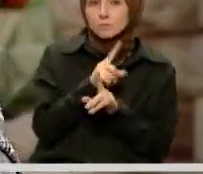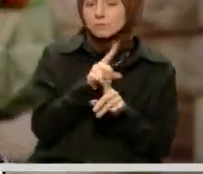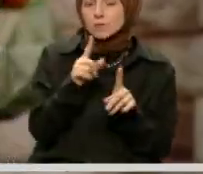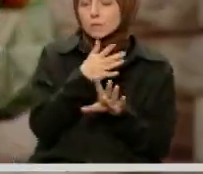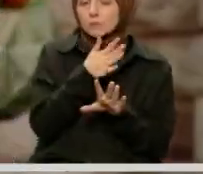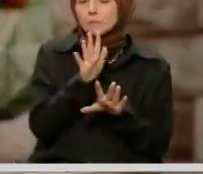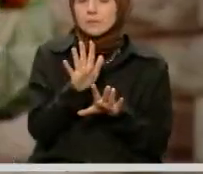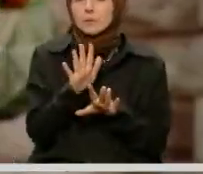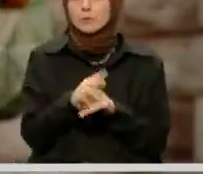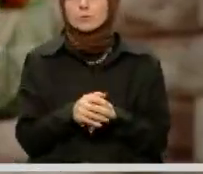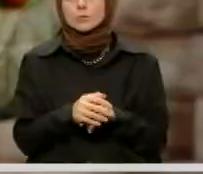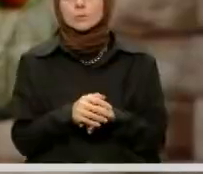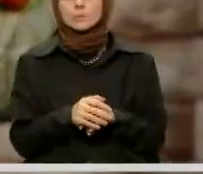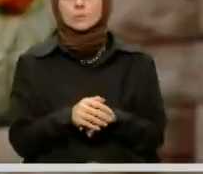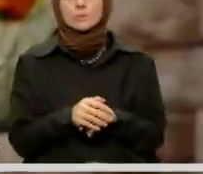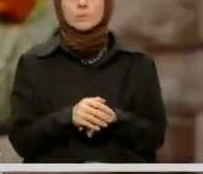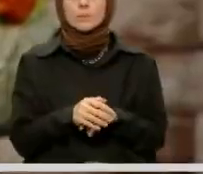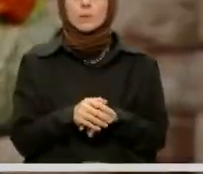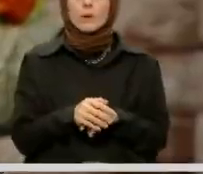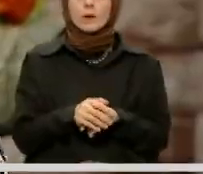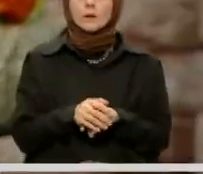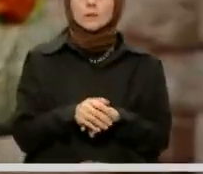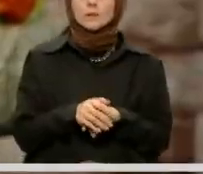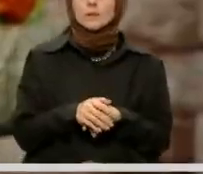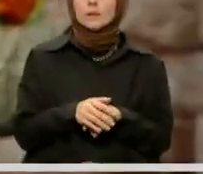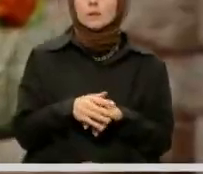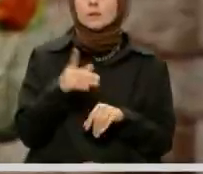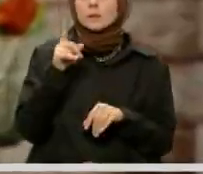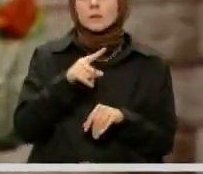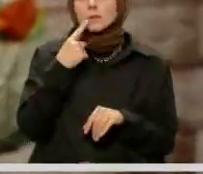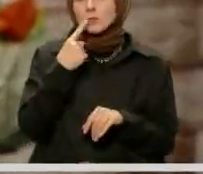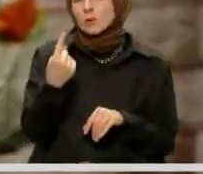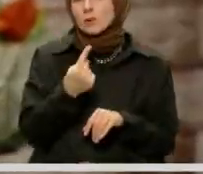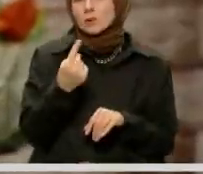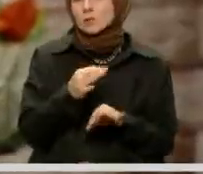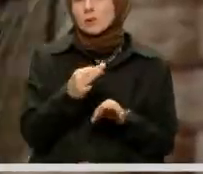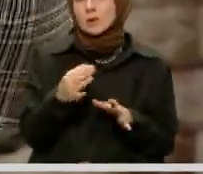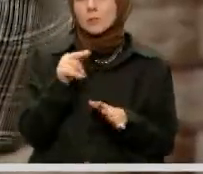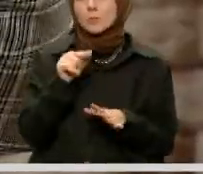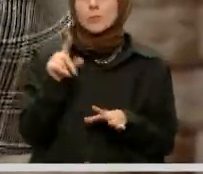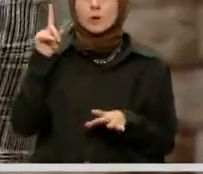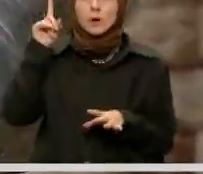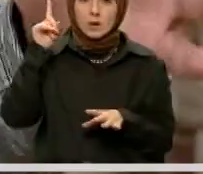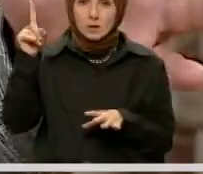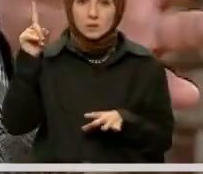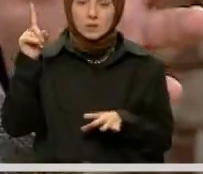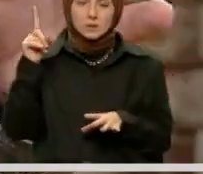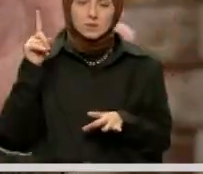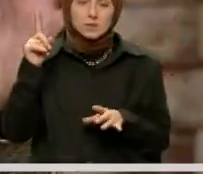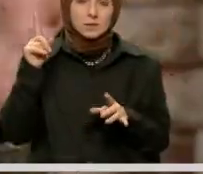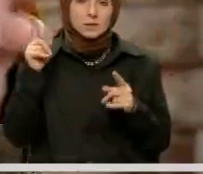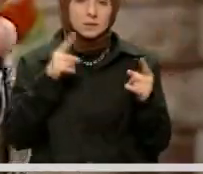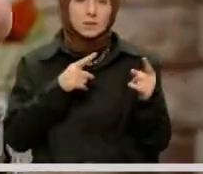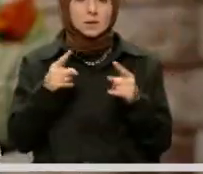gibi ihtimallerde, çıkarsamalarda bulunuyorlar. En ilk söylenen şey bu Allah ile peygamberi